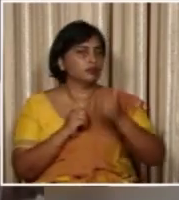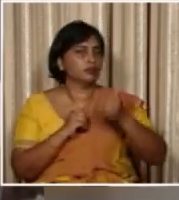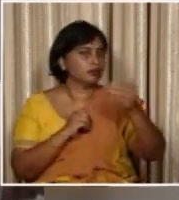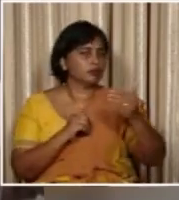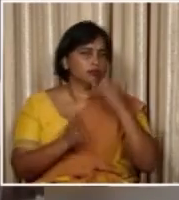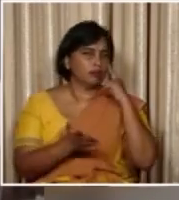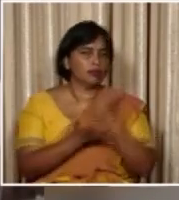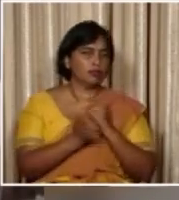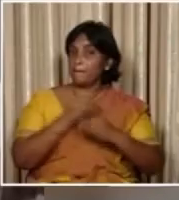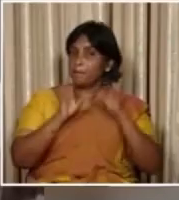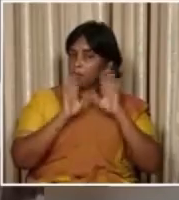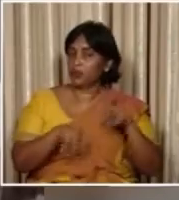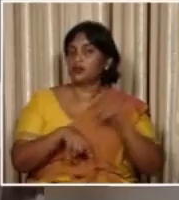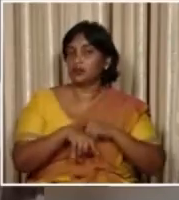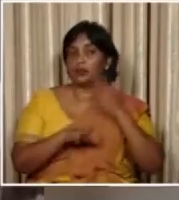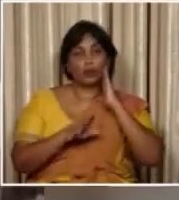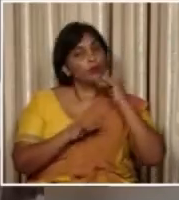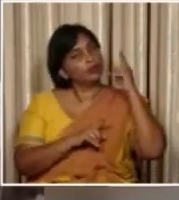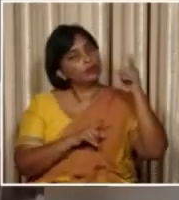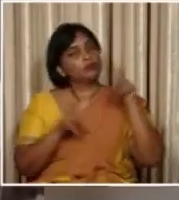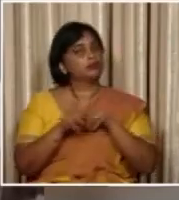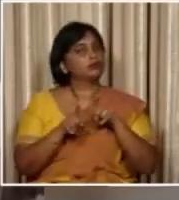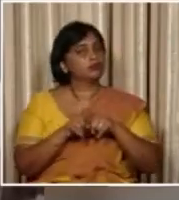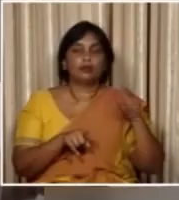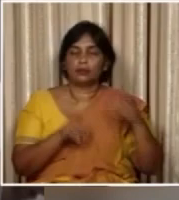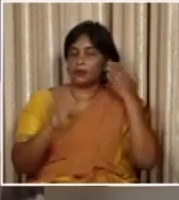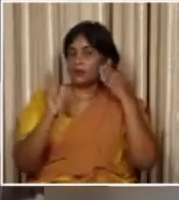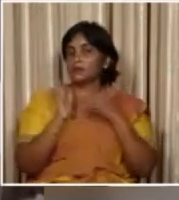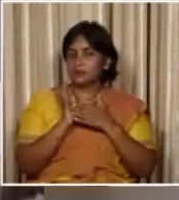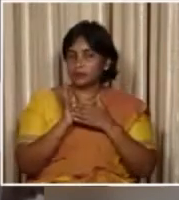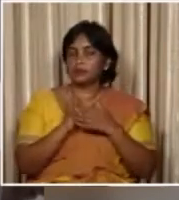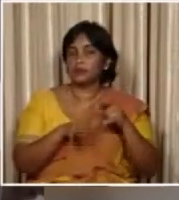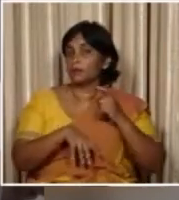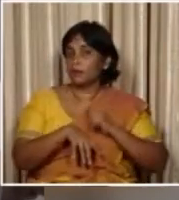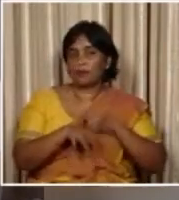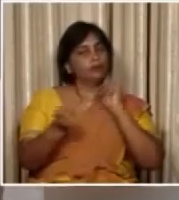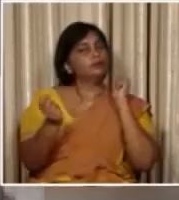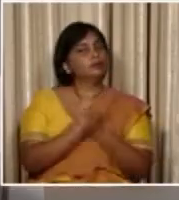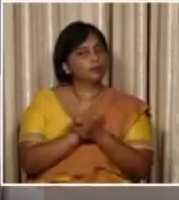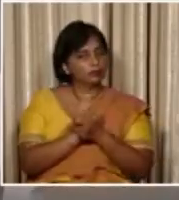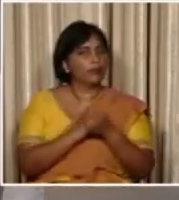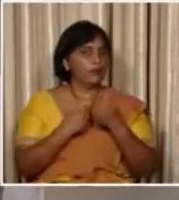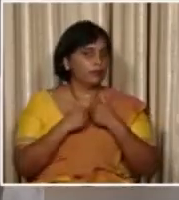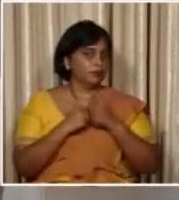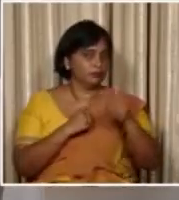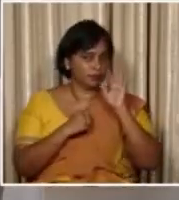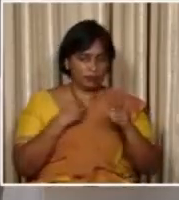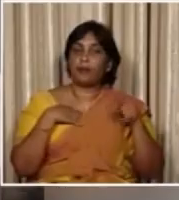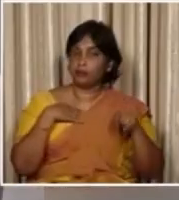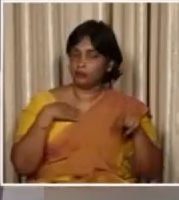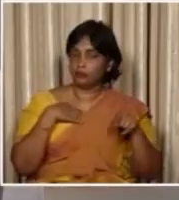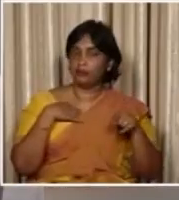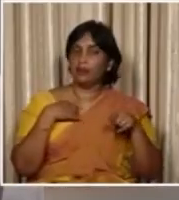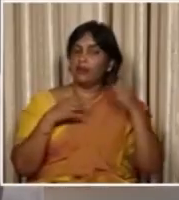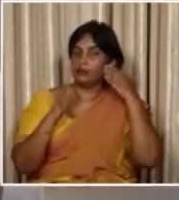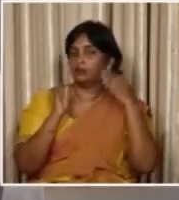යෑමේ බරපතල ප්‍රශ්නයක් තියෙනවා. මොකද පිටරටවල් වලට තමයි මෙහි ඉඳලා සේවා සපයන්නේ. මේ වේලාව වෙනස් කර ගැනීමට අපිට සිද්ධ කරන්න සිද්ධ වෙනවා. දැනට